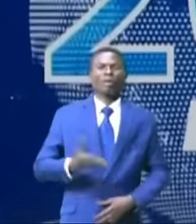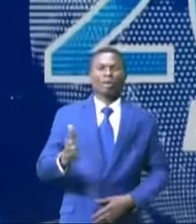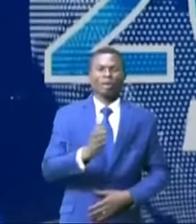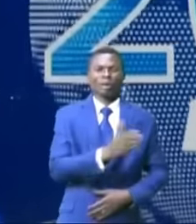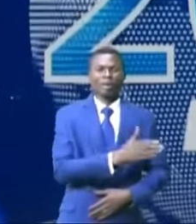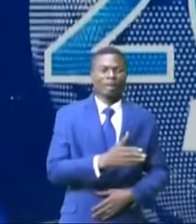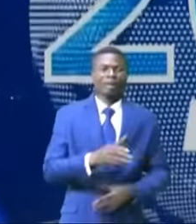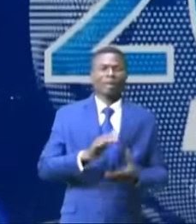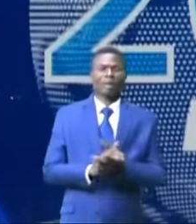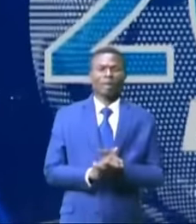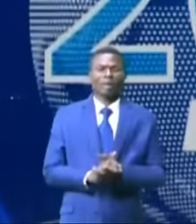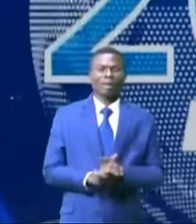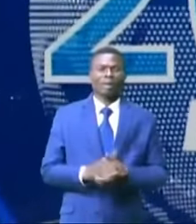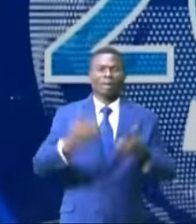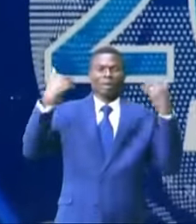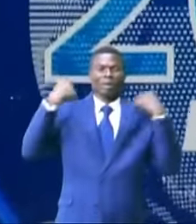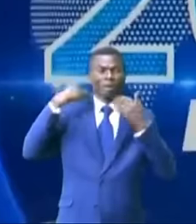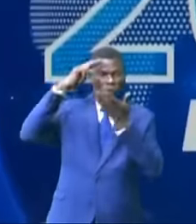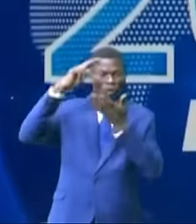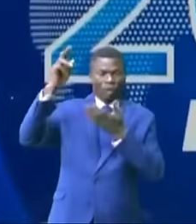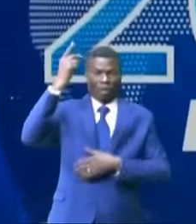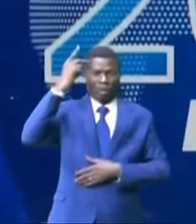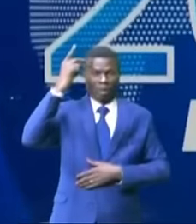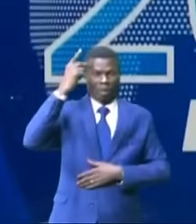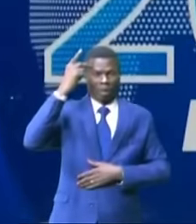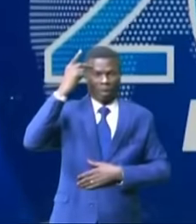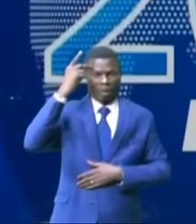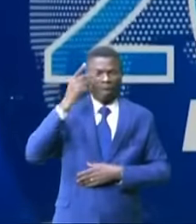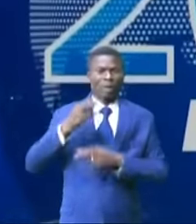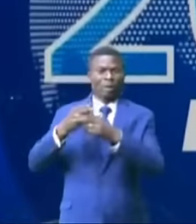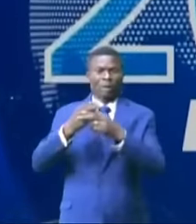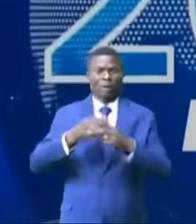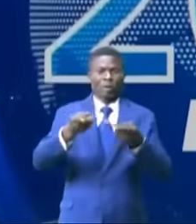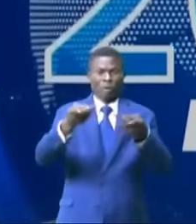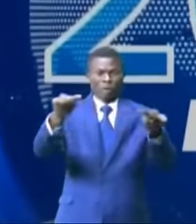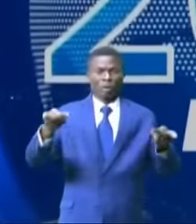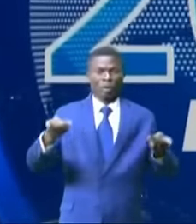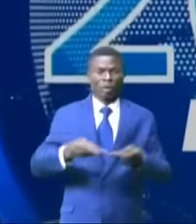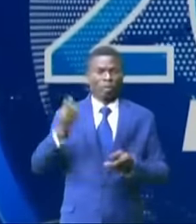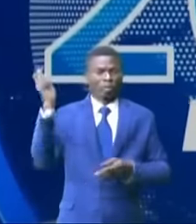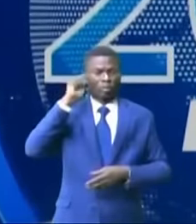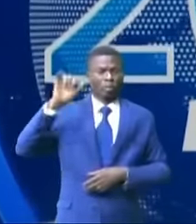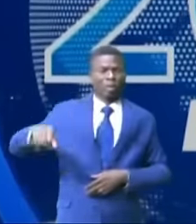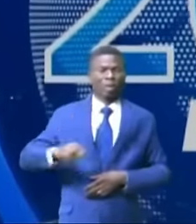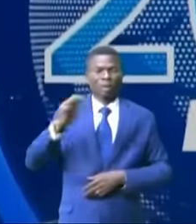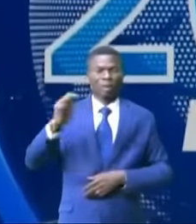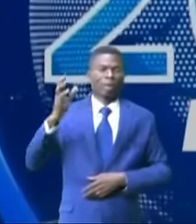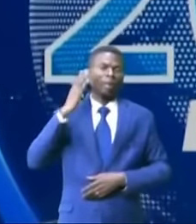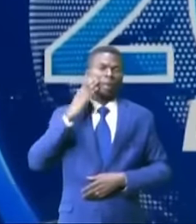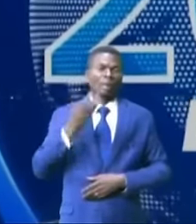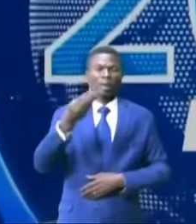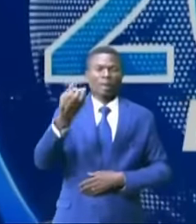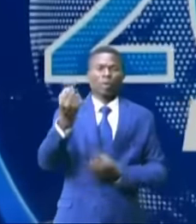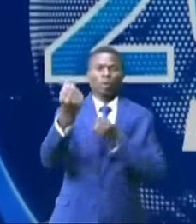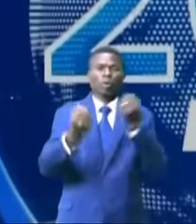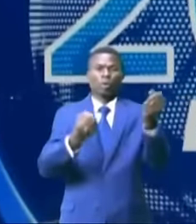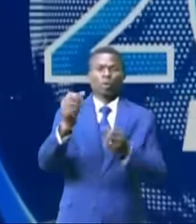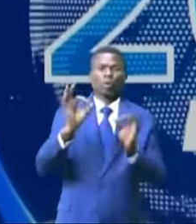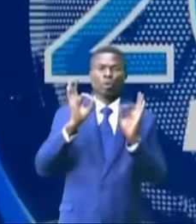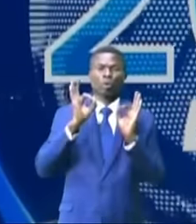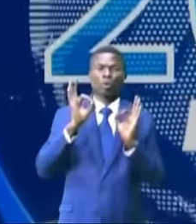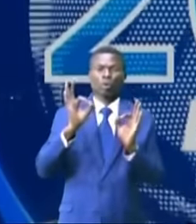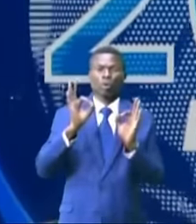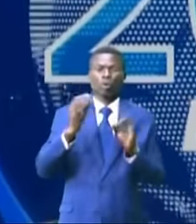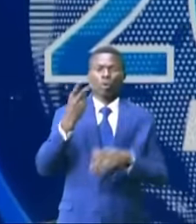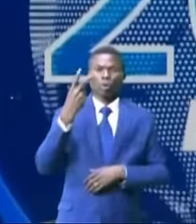Et pour finir, le recteur de l'université de Kinshasa tient à la sécurité du site, le professeur Jean-Marie Kayembe a remis 2 jeeps pour la mobilité